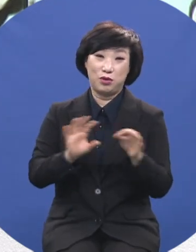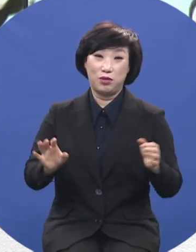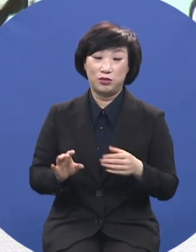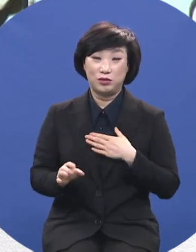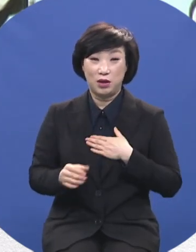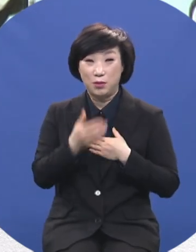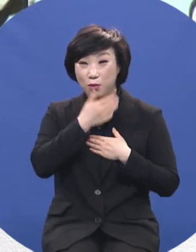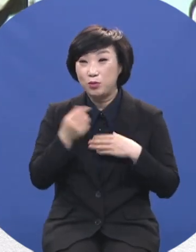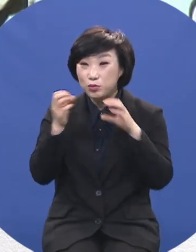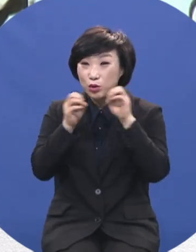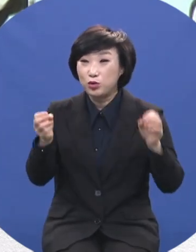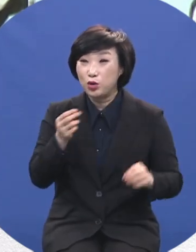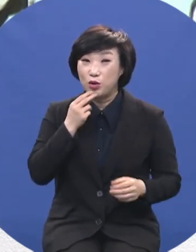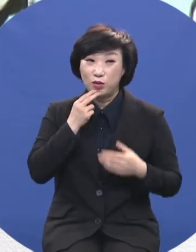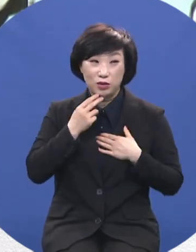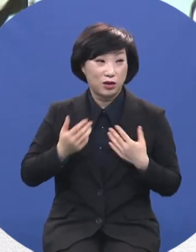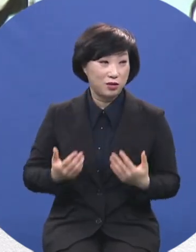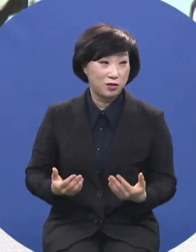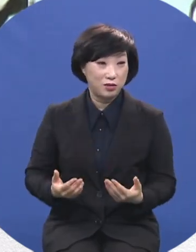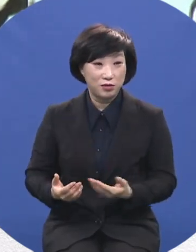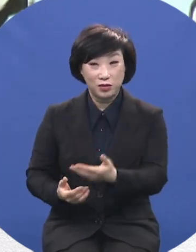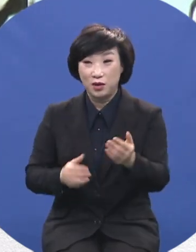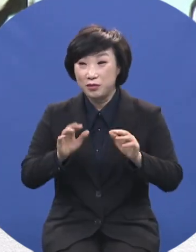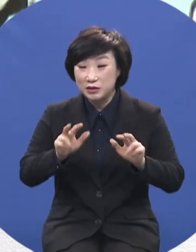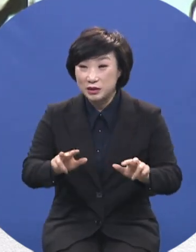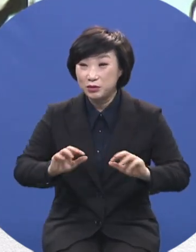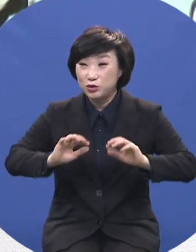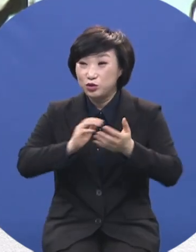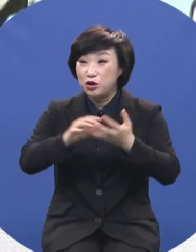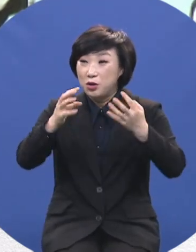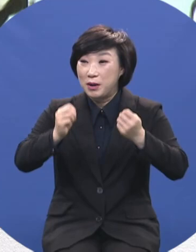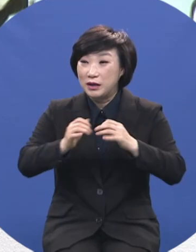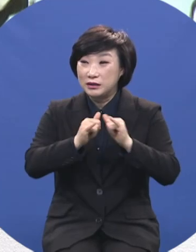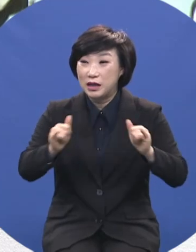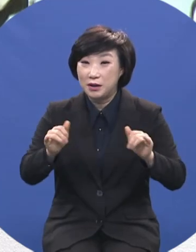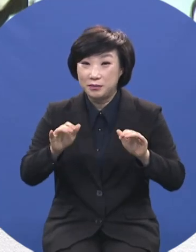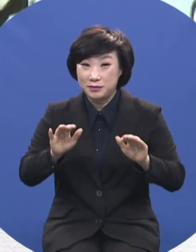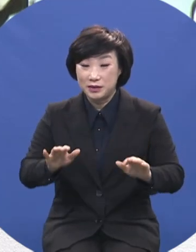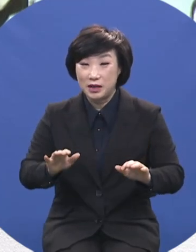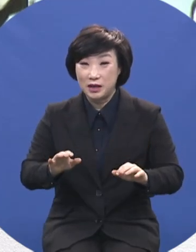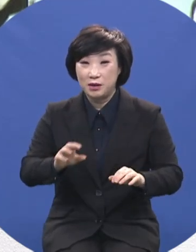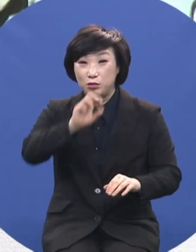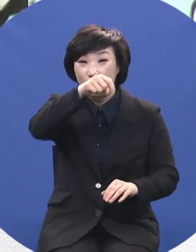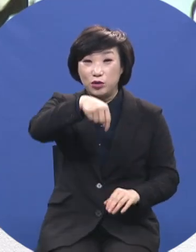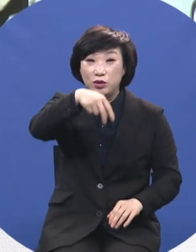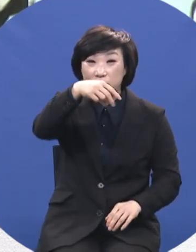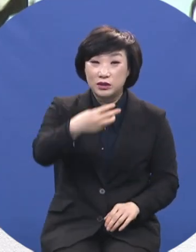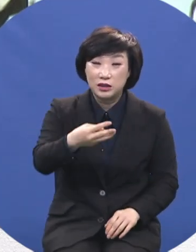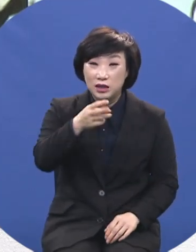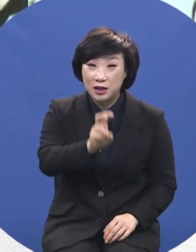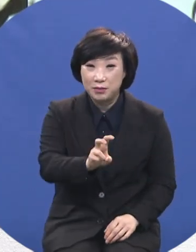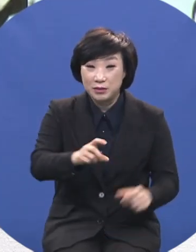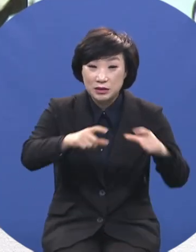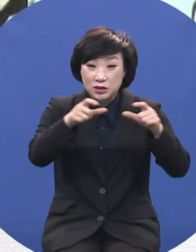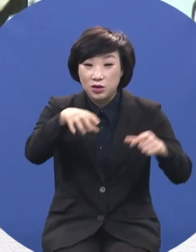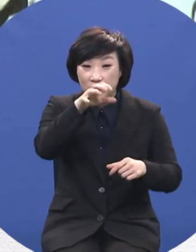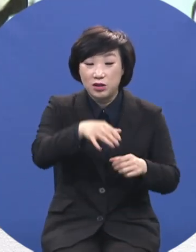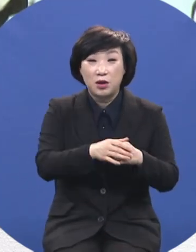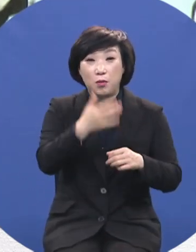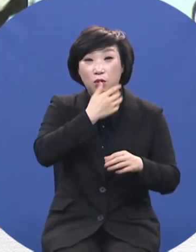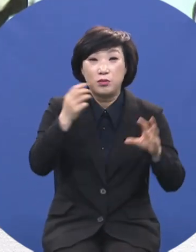않잖아. 응? 지금도 수많은 사람들이 무슬림 지역에서 복음 전파하다